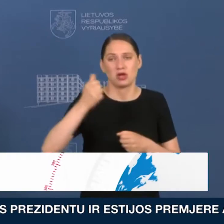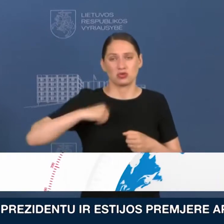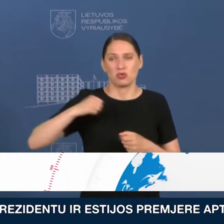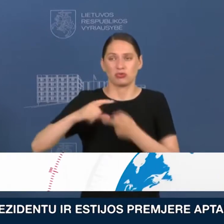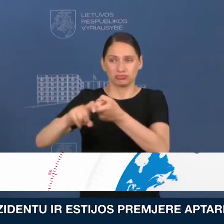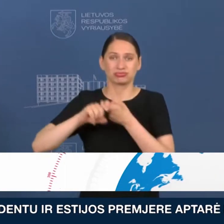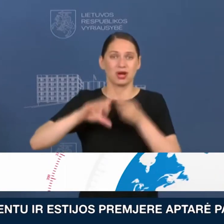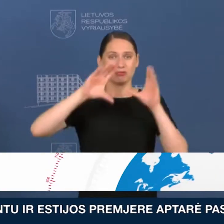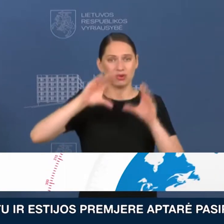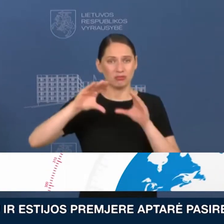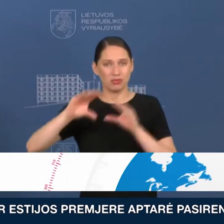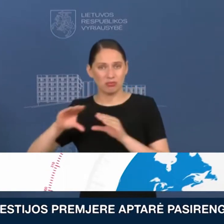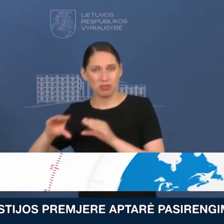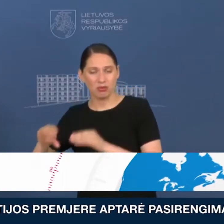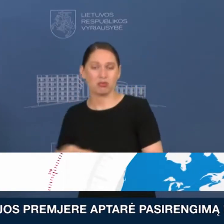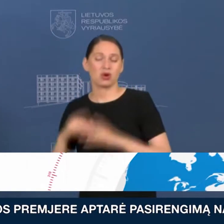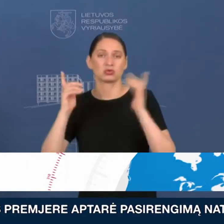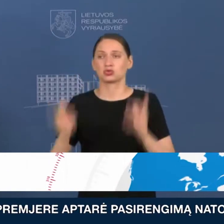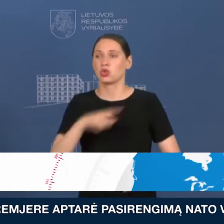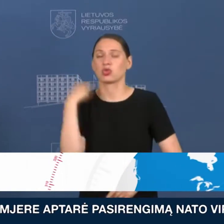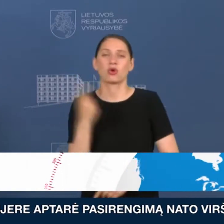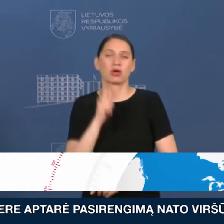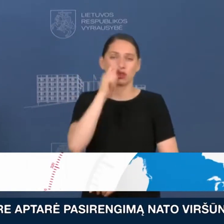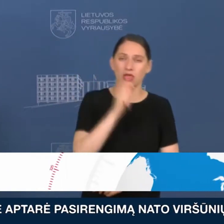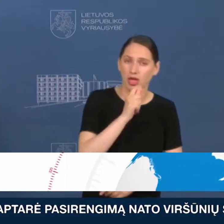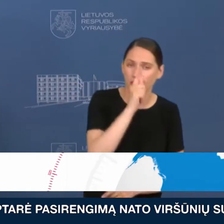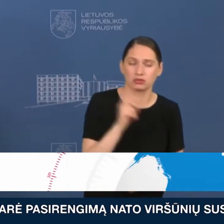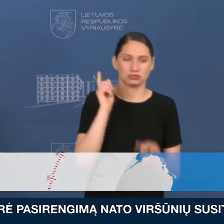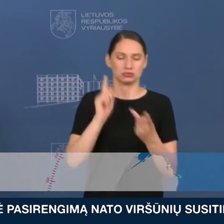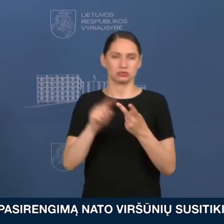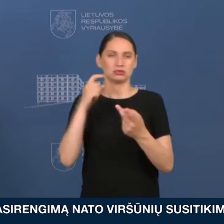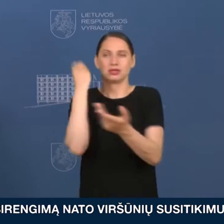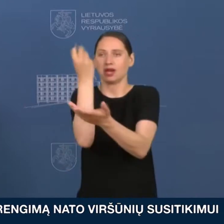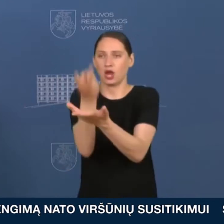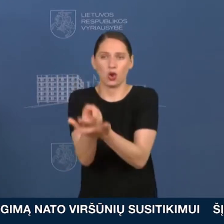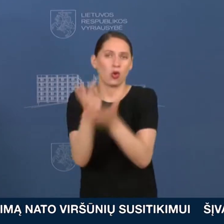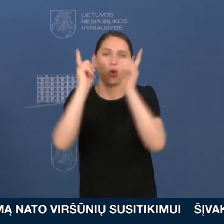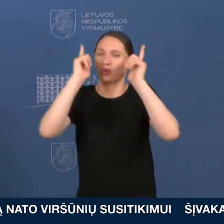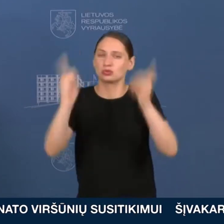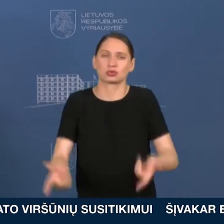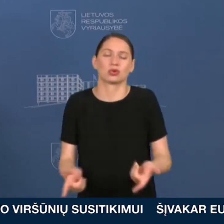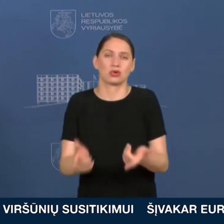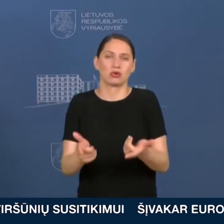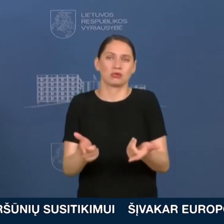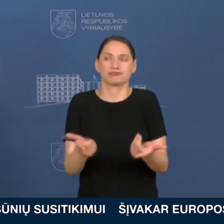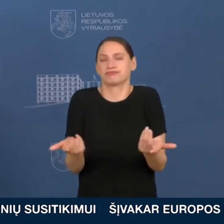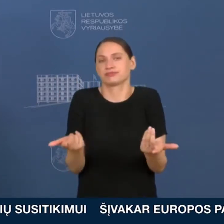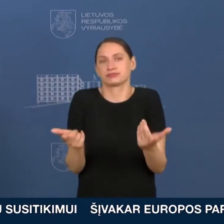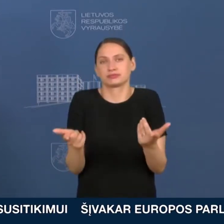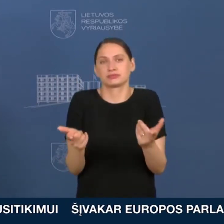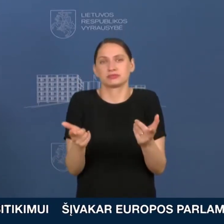nepaisant to, kad išlieka aukštos testavimo apimtis. Ligoninių užimtumas jau tikrai yra pasiekęs, na,